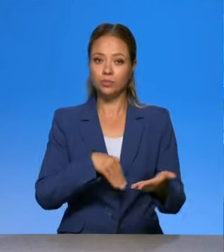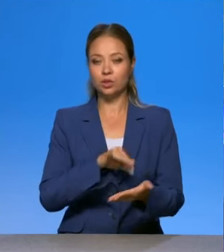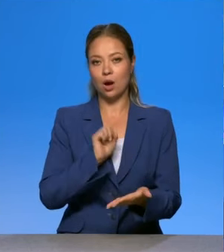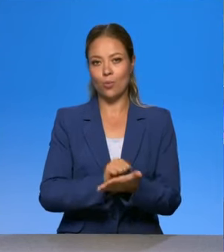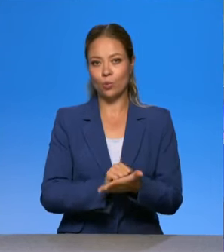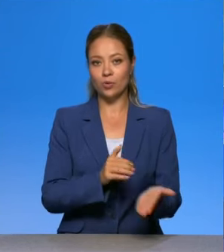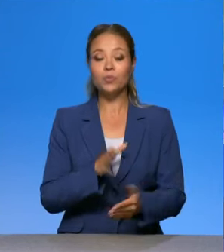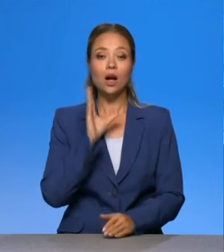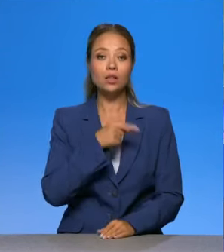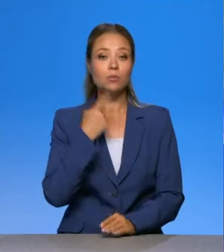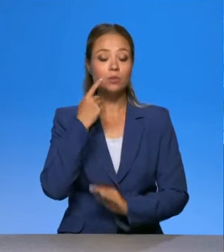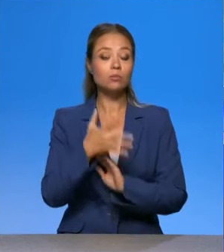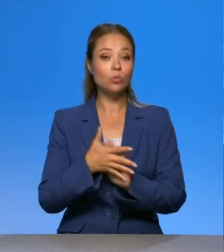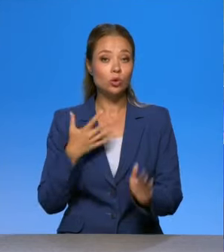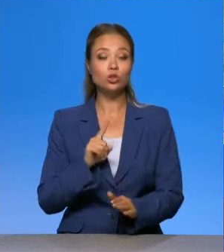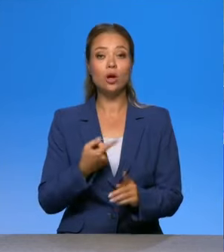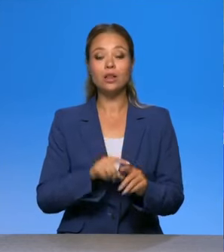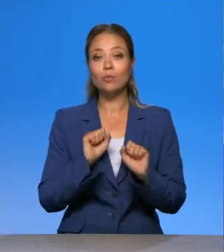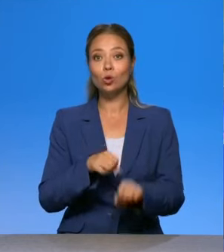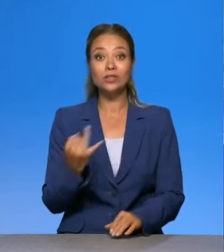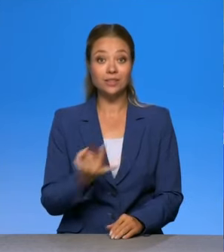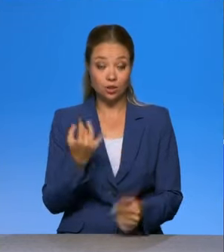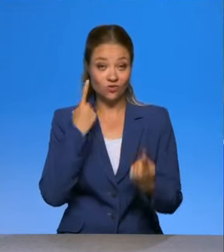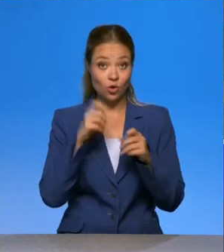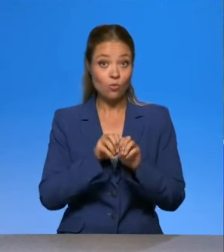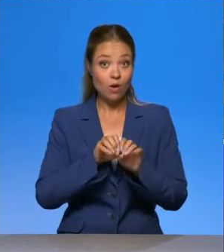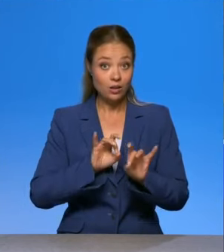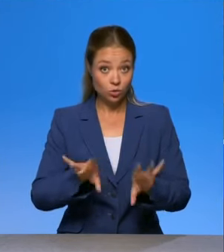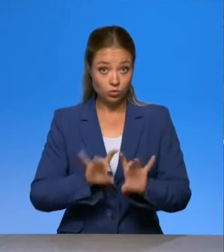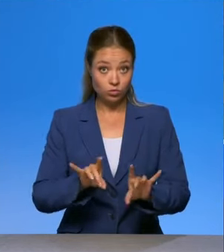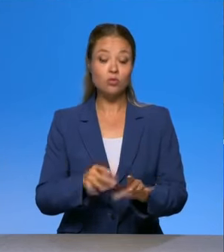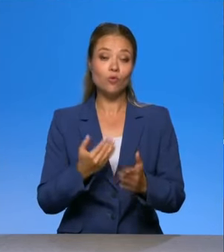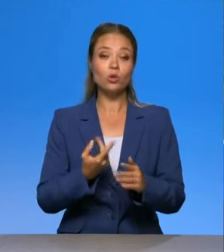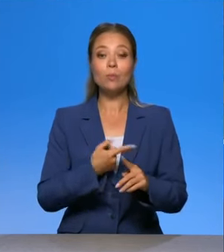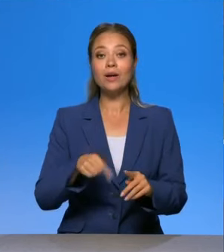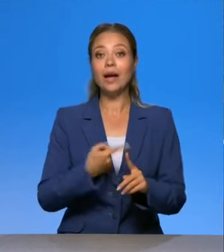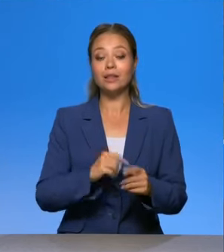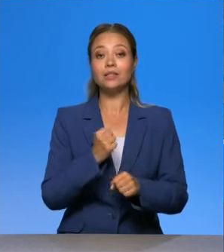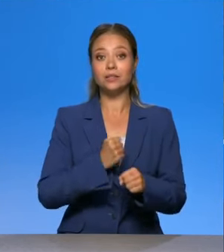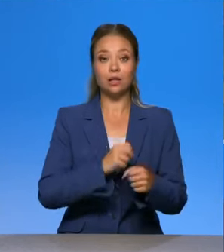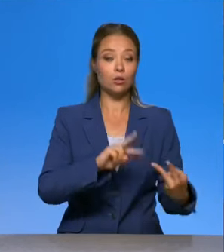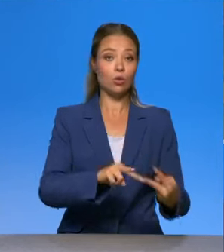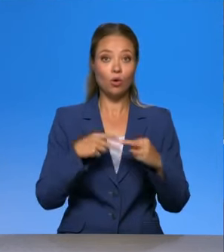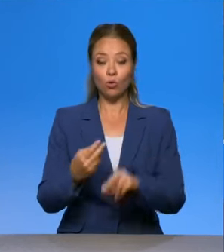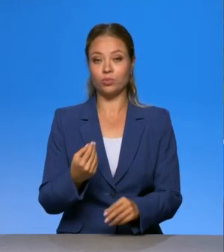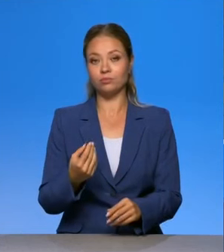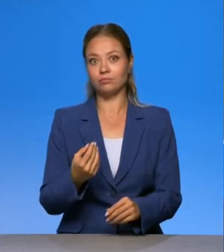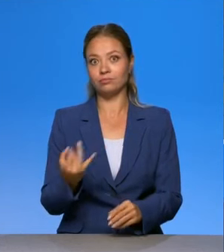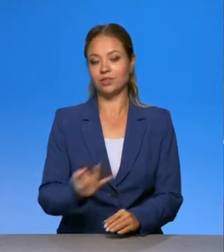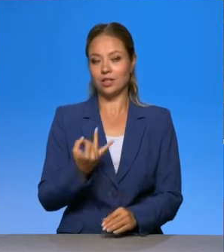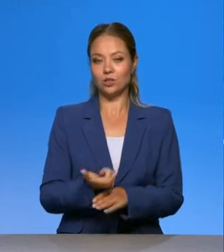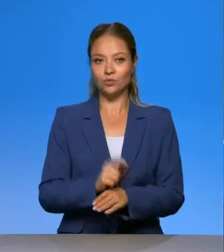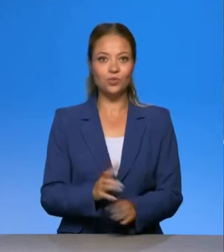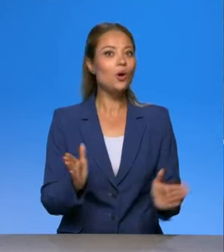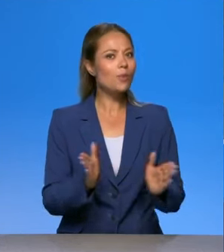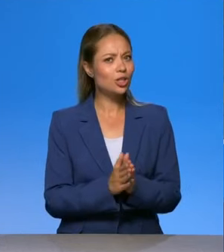что их можно оформить в интересный контент, мы сделали это интереснейшим образом для того, чтобы... Время выходит. Явки, адреса, пароли,